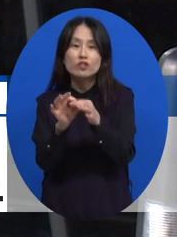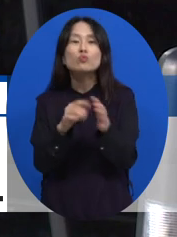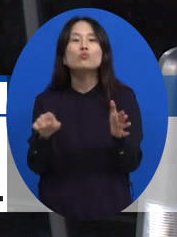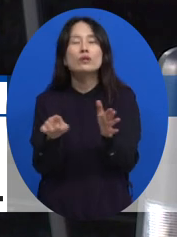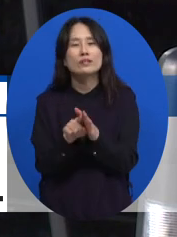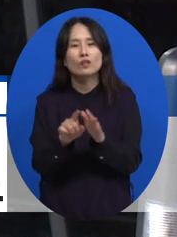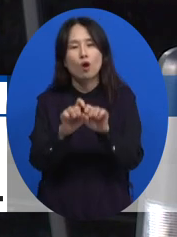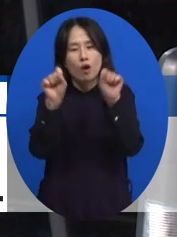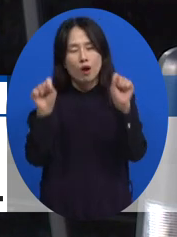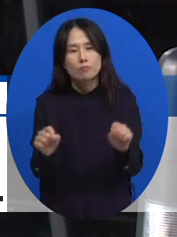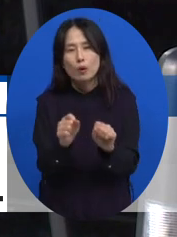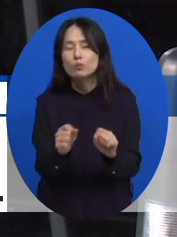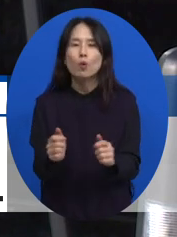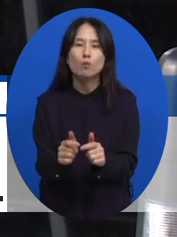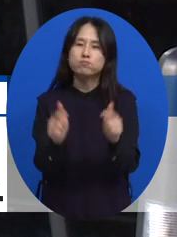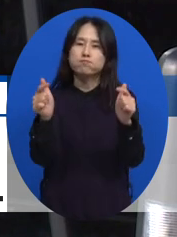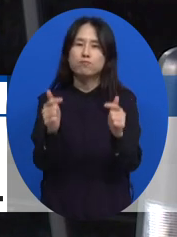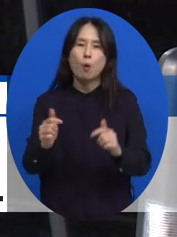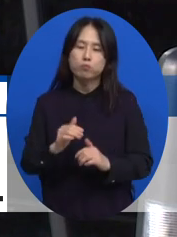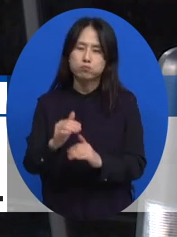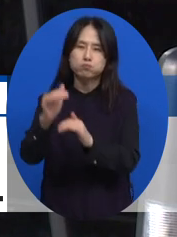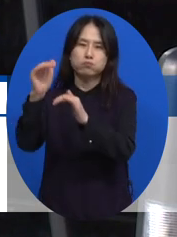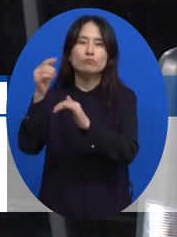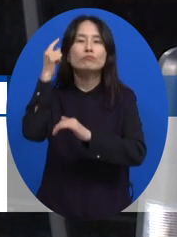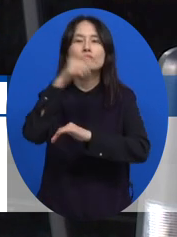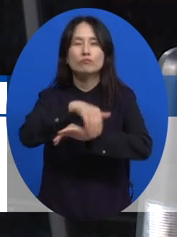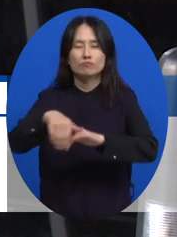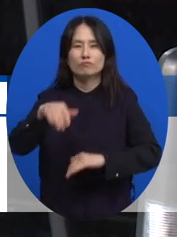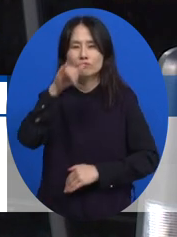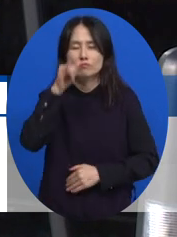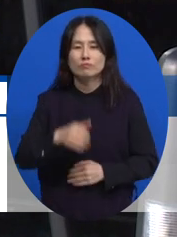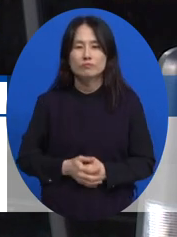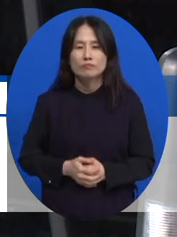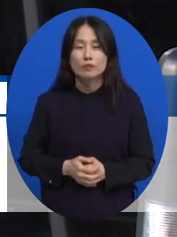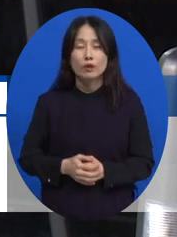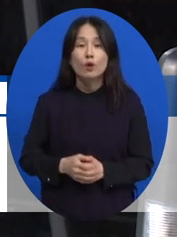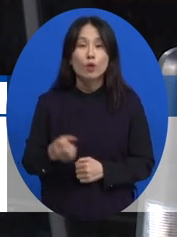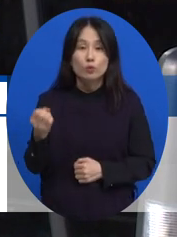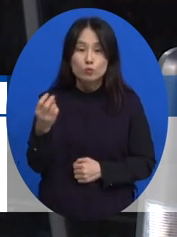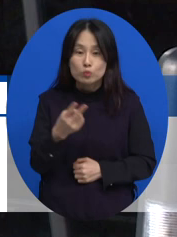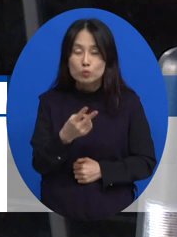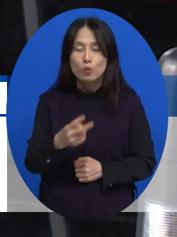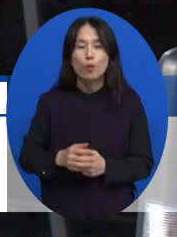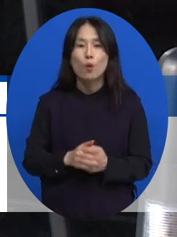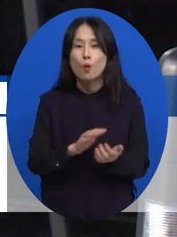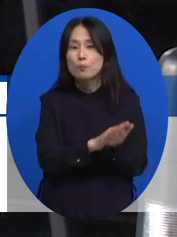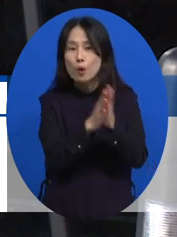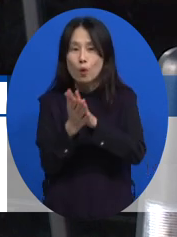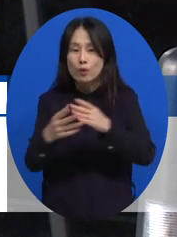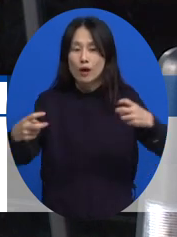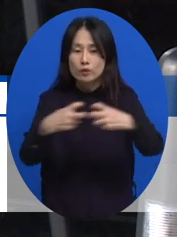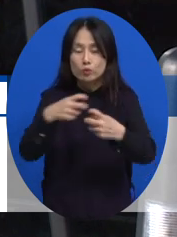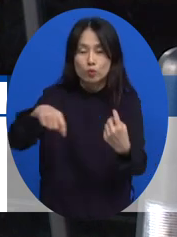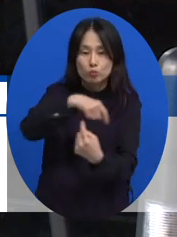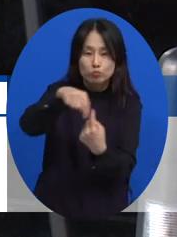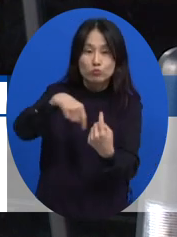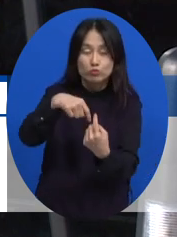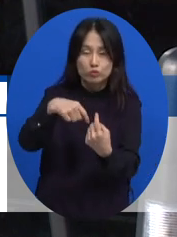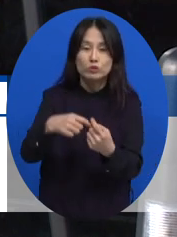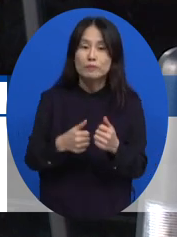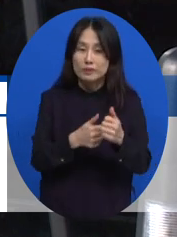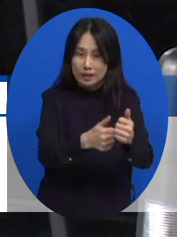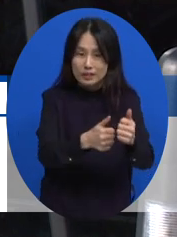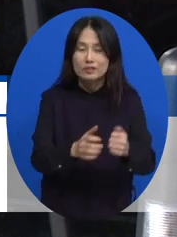고도화 사업을 단계적으로 추진해 나갈 계획입니다. 아울러서 변화하는 교통 환경에 맞춰서 도민이